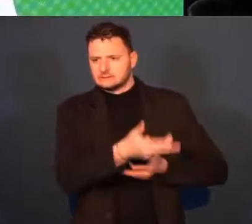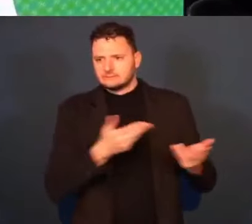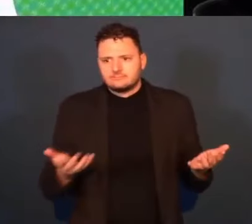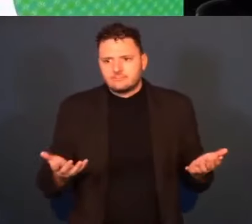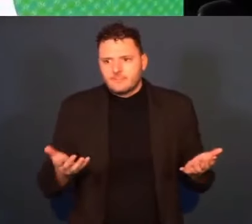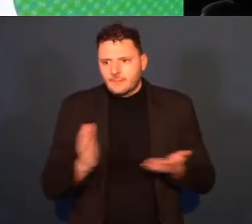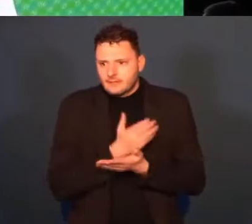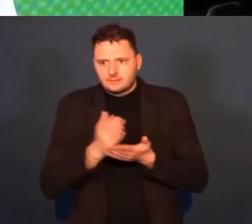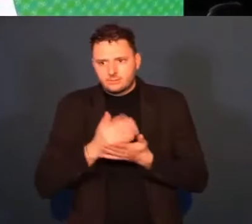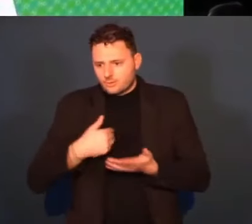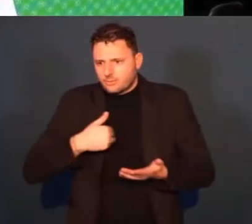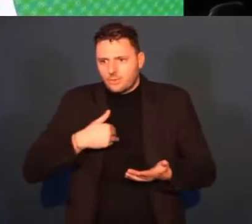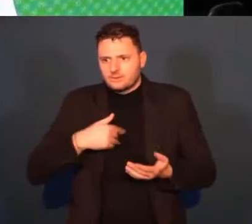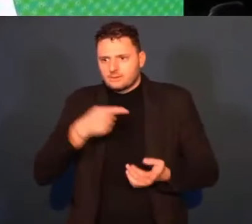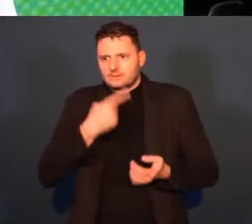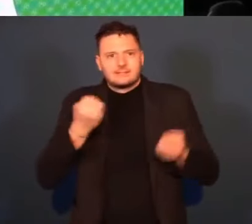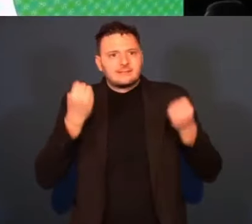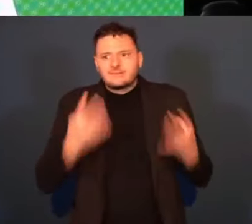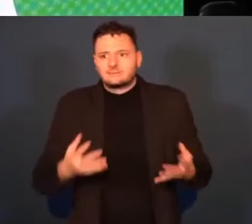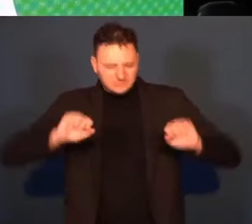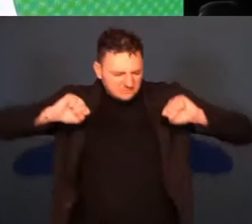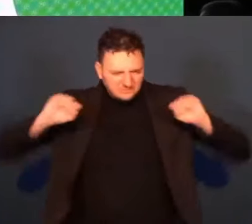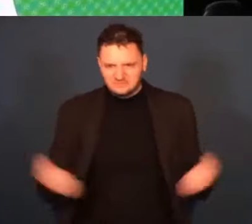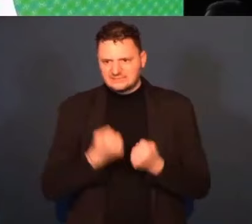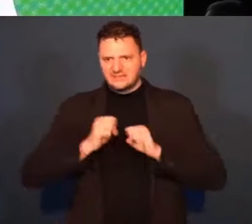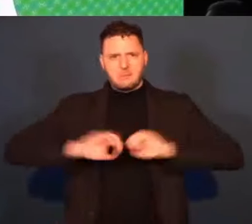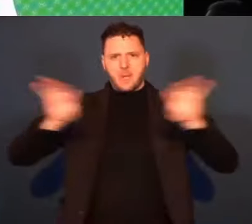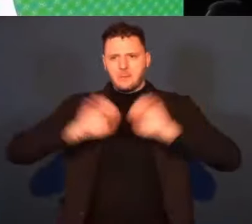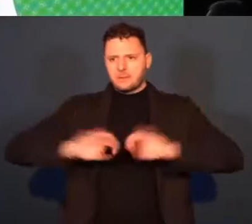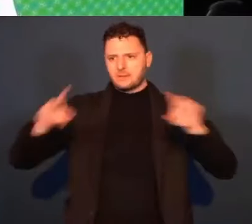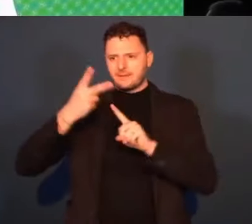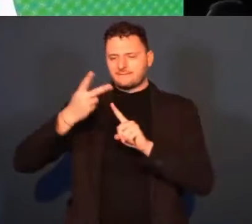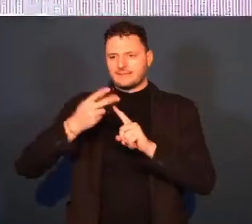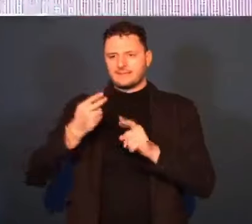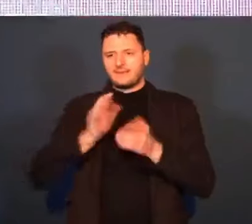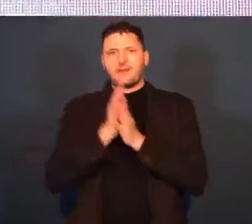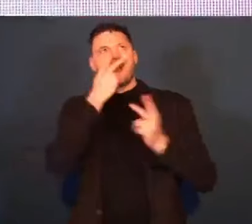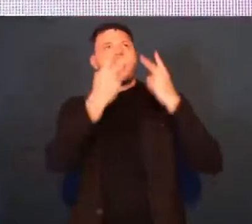направим ония бърз ход, който веднага в медиите ще ни даде възможност да... Какво?